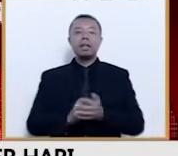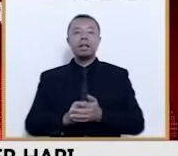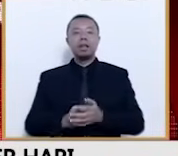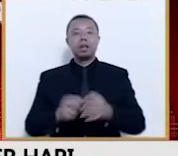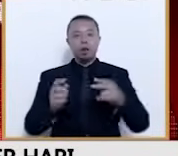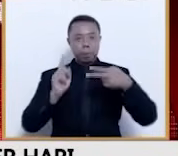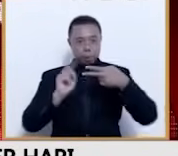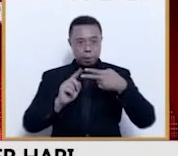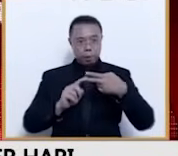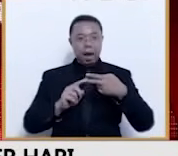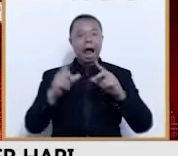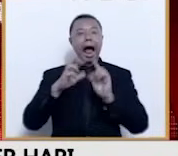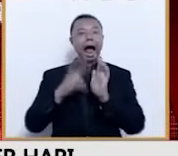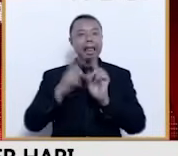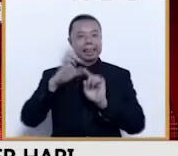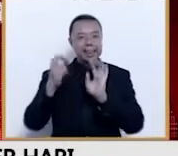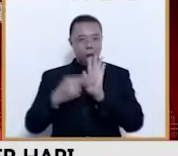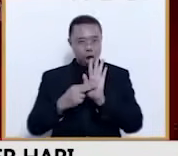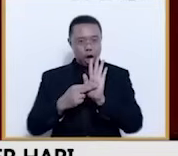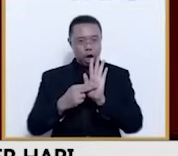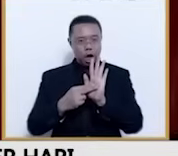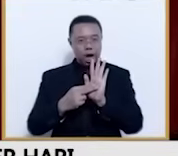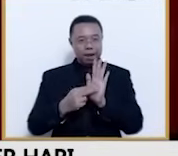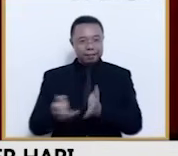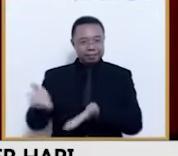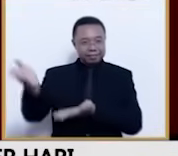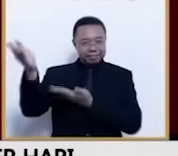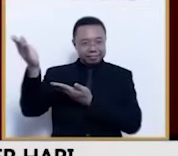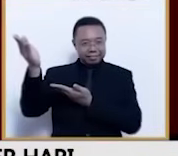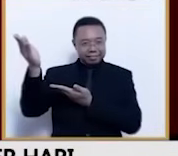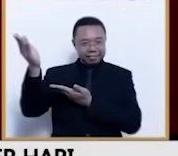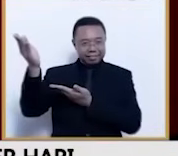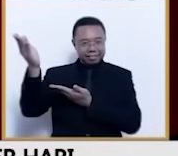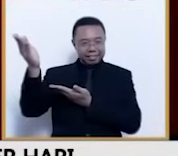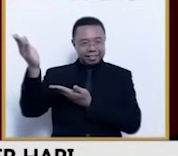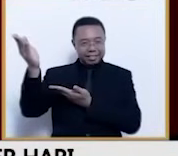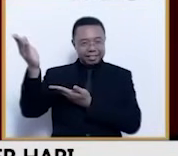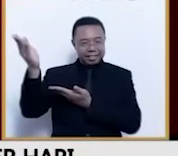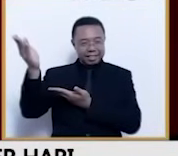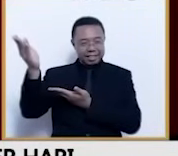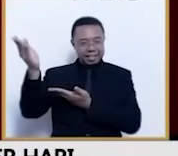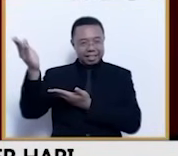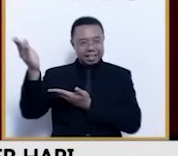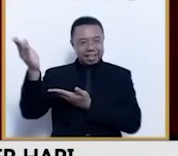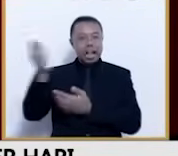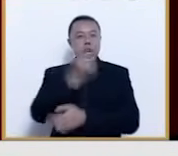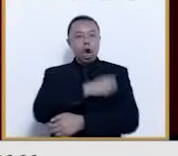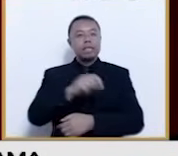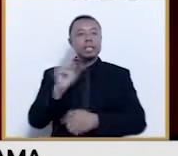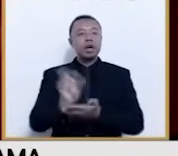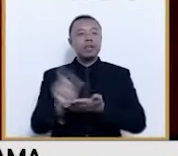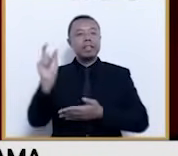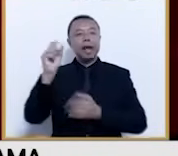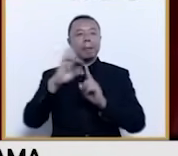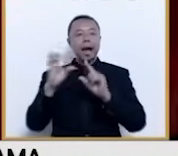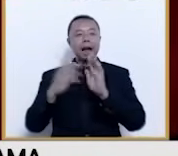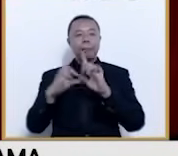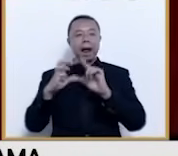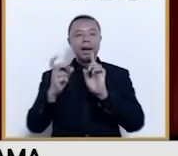Panelis kedua, Anton Ali Abbas, SPI, MSI, MT, PhD, dosen